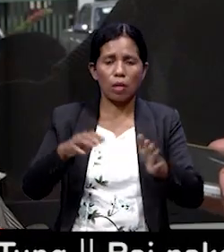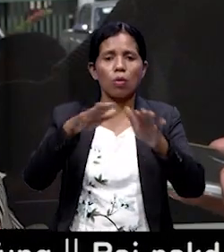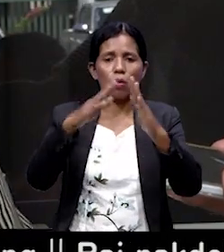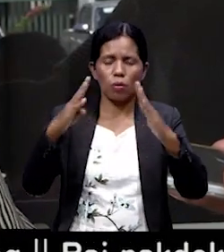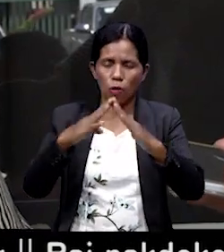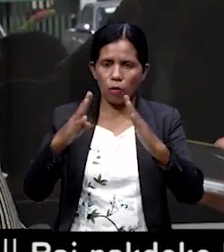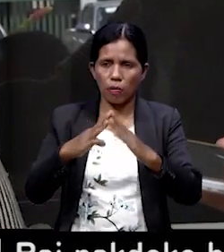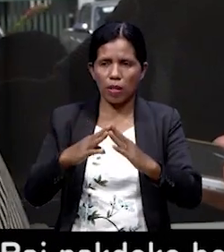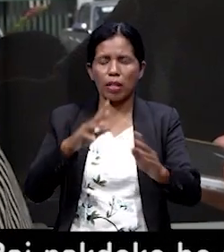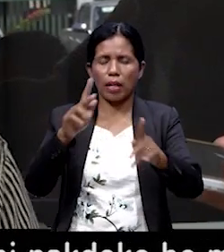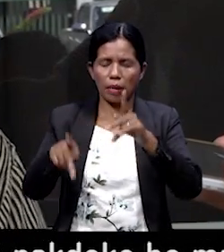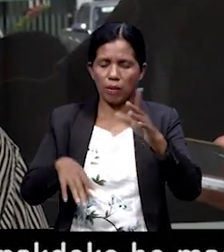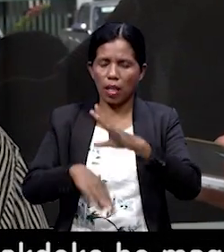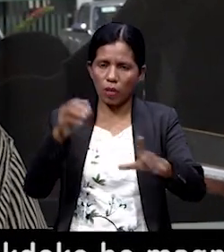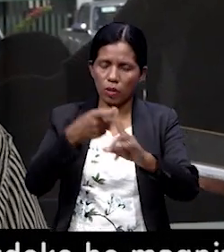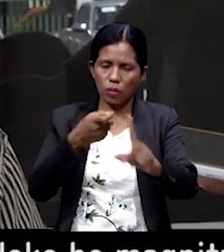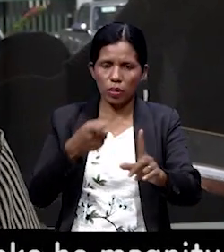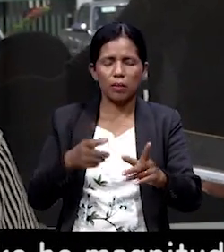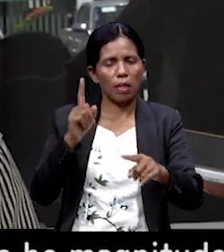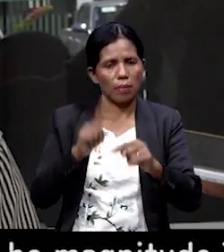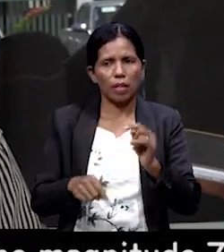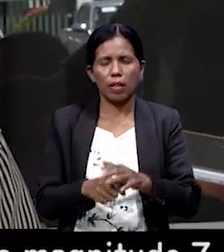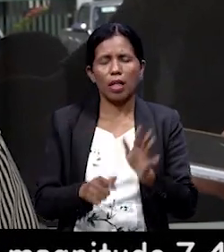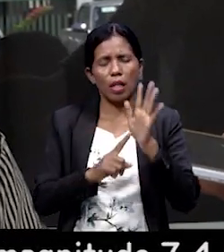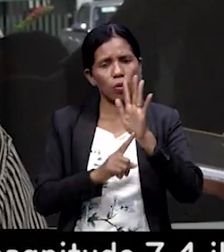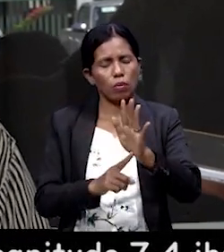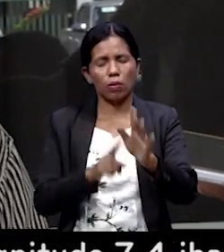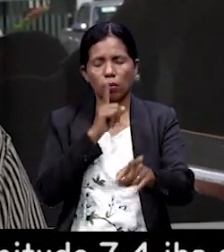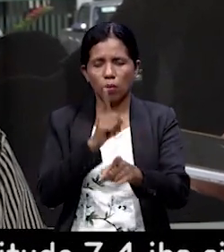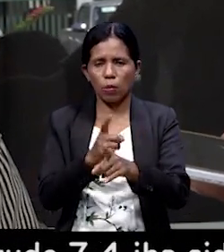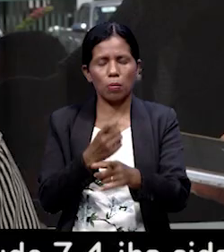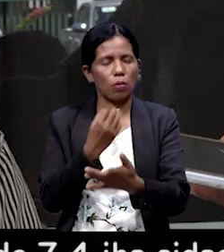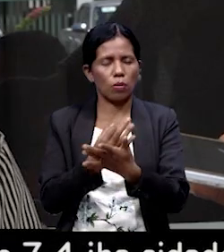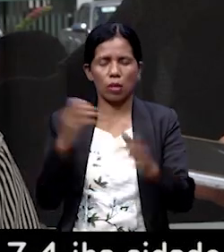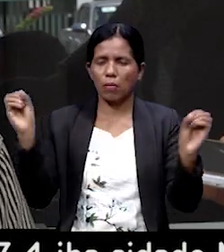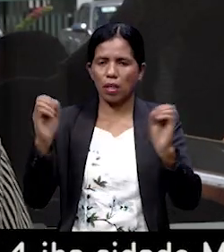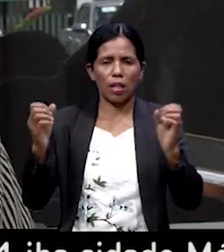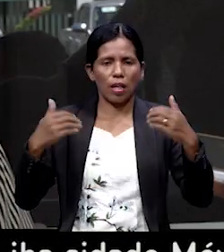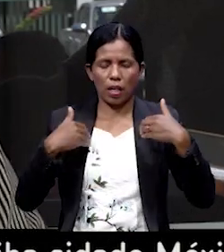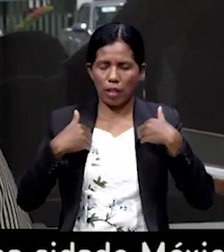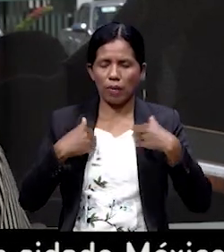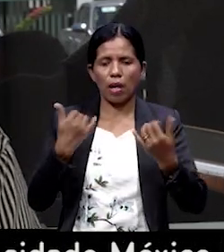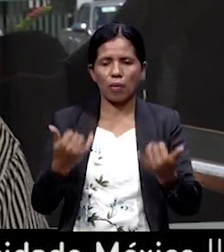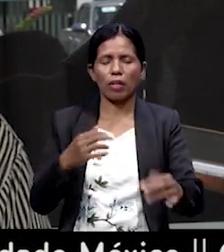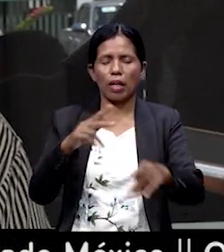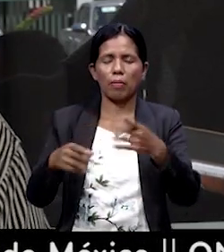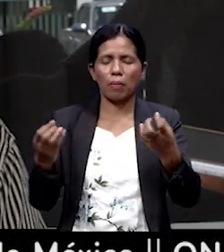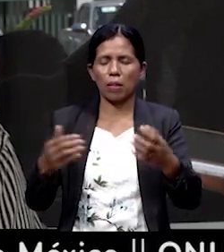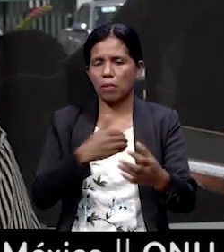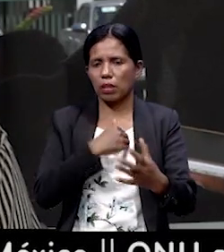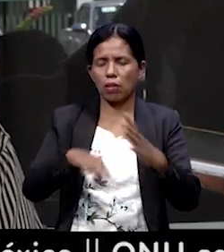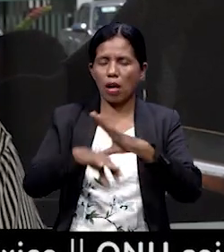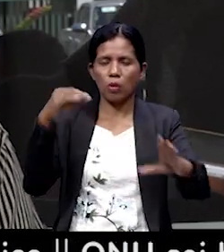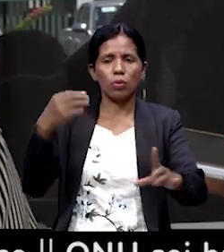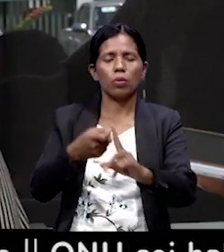para belmis koloka sir saitu sine mos labele. Ne hatu du momoso na kata osan maglaya. Ne mak tu agori tane pupula sam sir tu agori sira kubela saiji fatini be